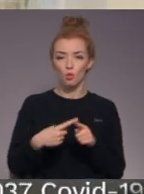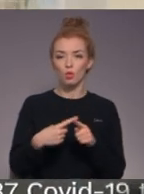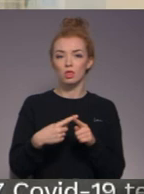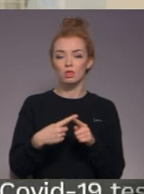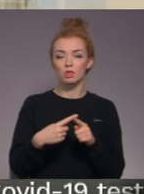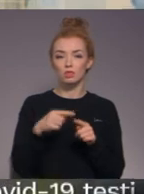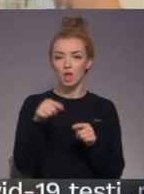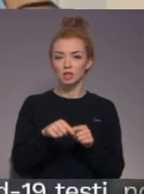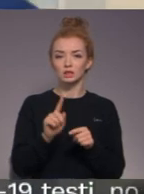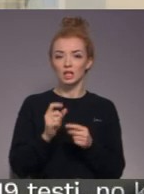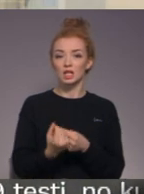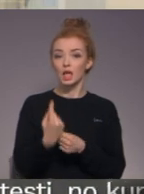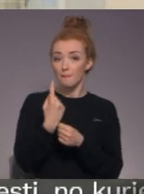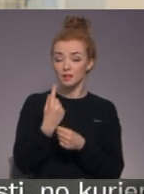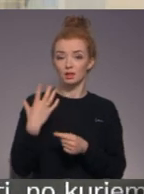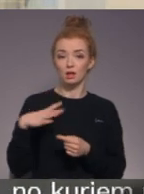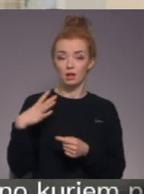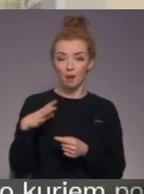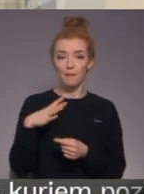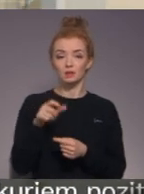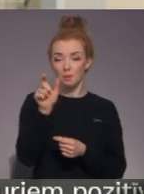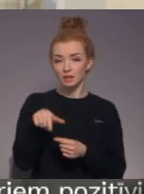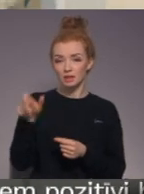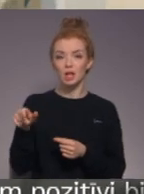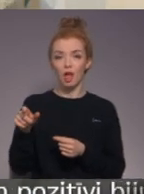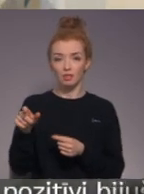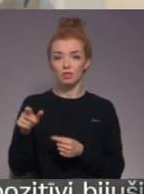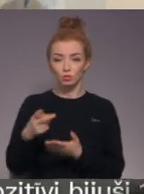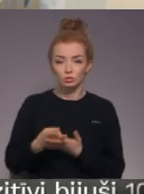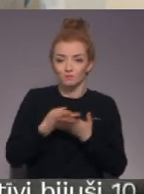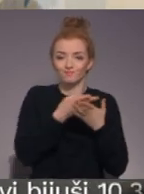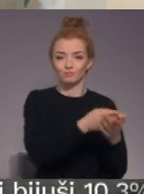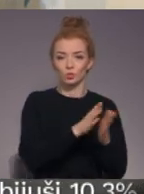Nu, tas ir arī tas iemesls, kāpēc visbiežāk pacienti arī nokļūst slimnīcā.